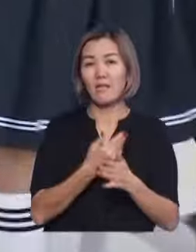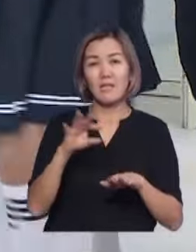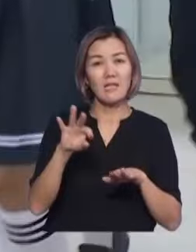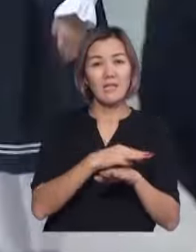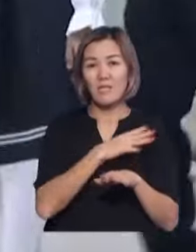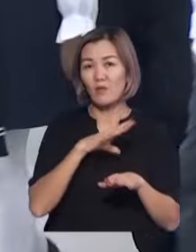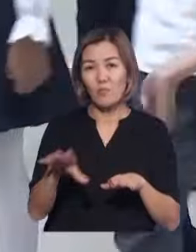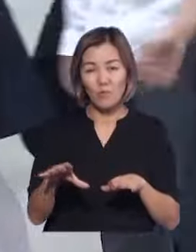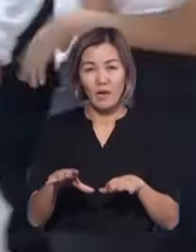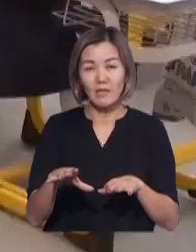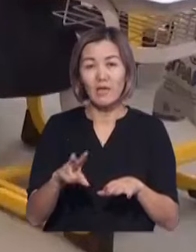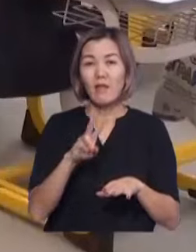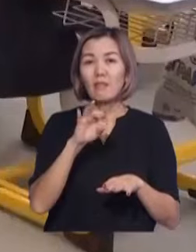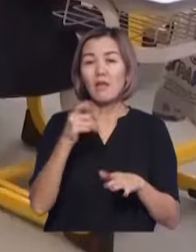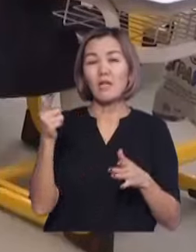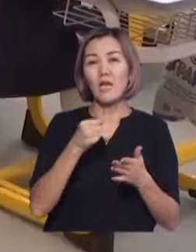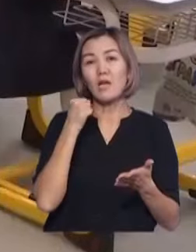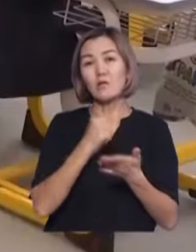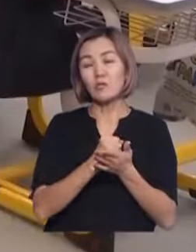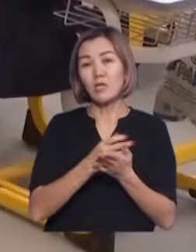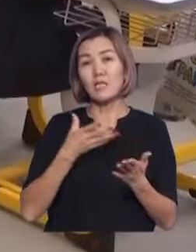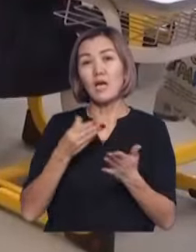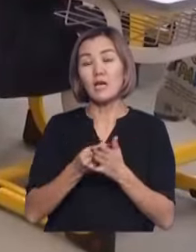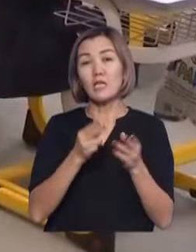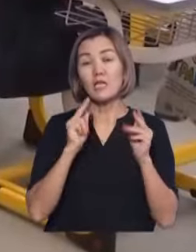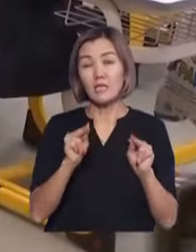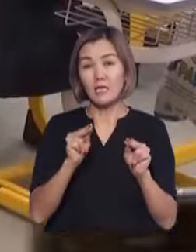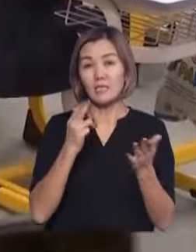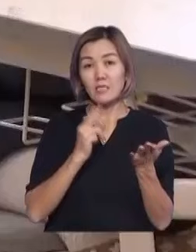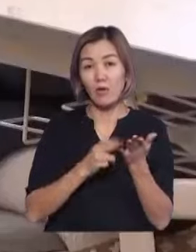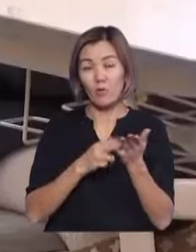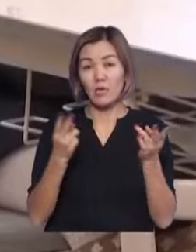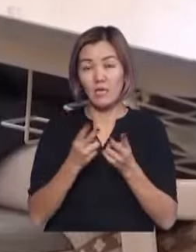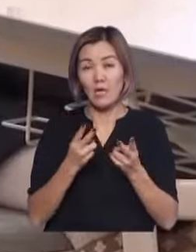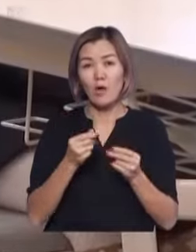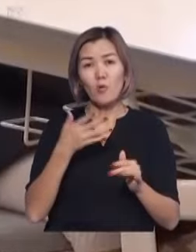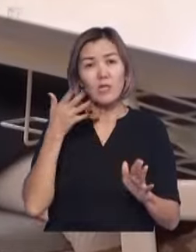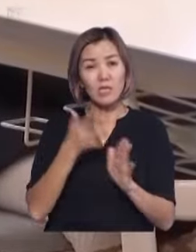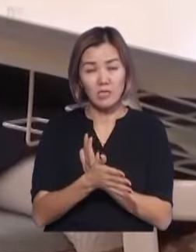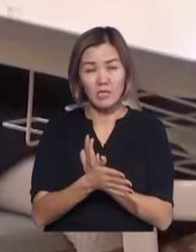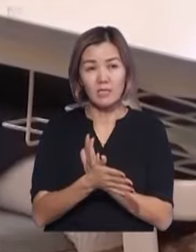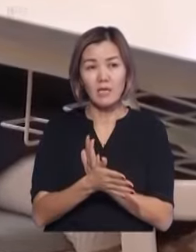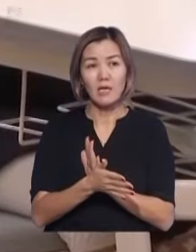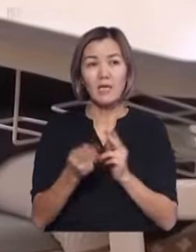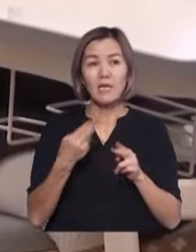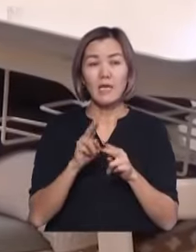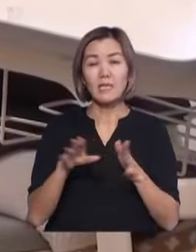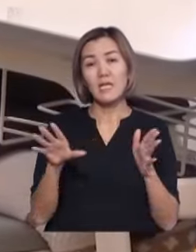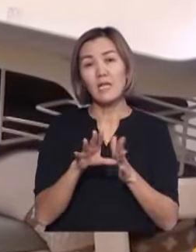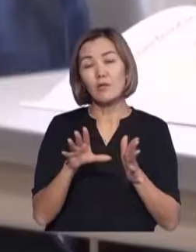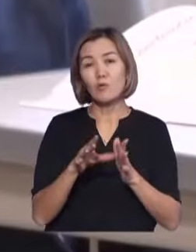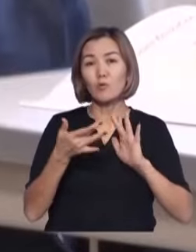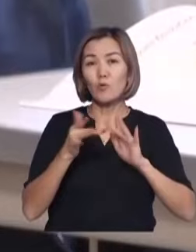туралы нотариус арқылы ақылы растауға мәжбүр. Ол да артық шығын болып есептеледі. Десе де ол мәліметтер электронды